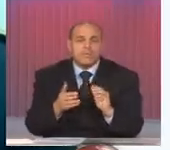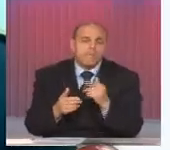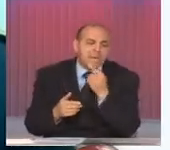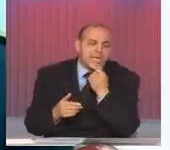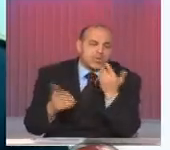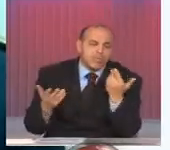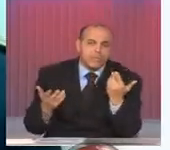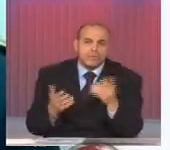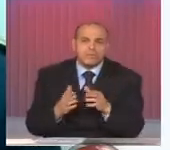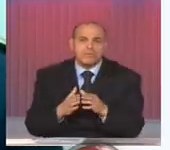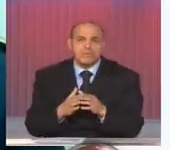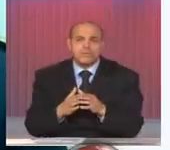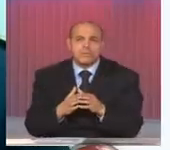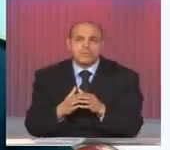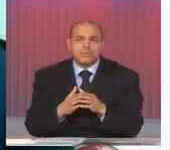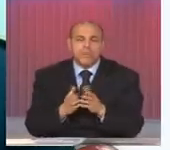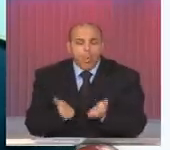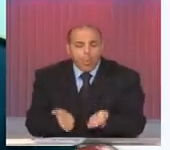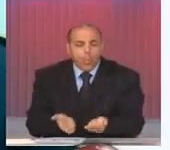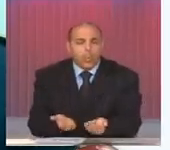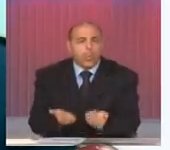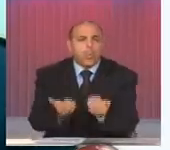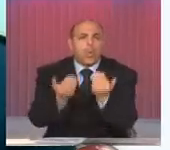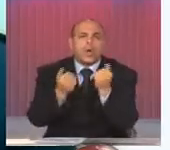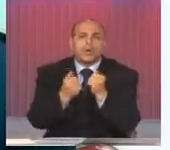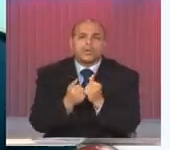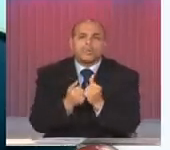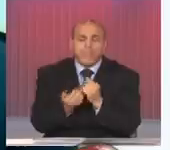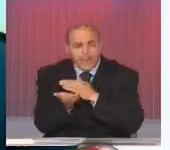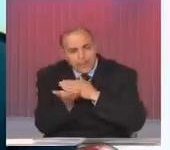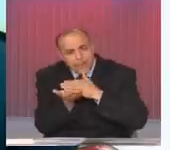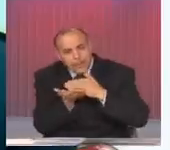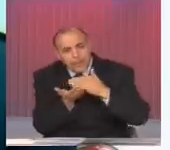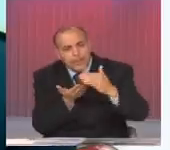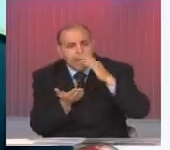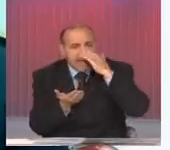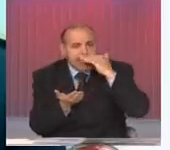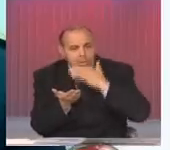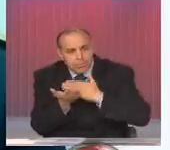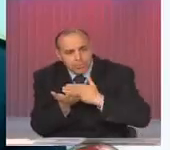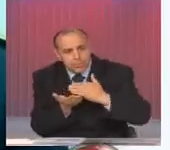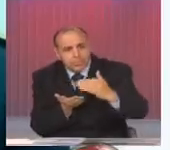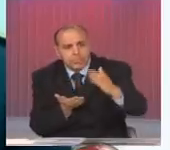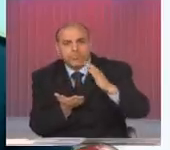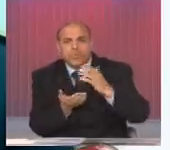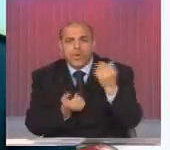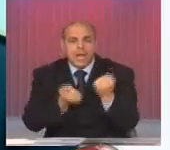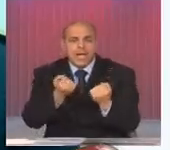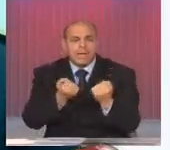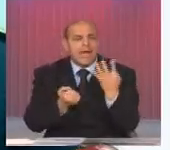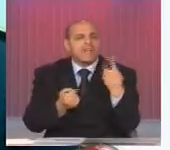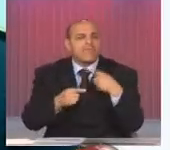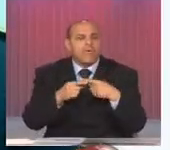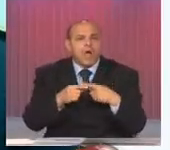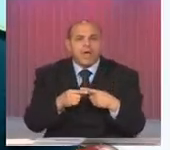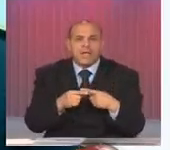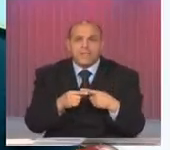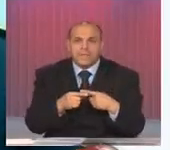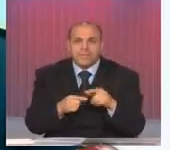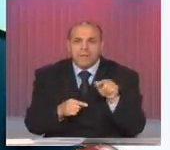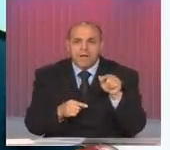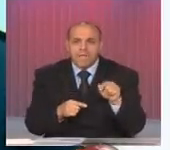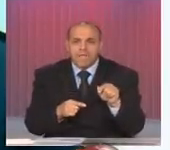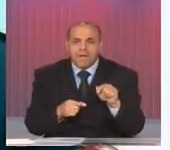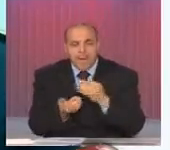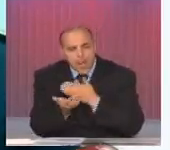في مثلا جرارات تكون معها آلة مسح للثلج أمامية أو سيارات رباعية الدفر بها